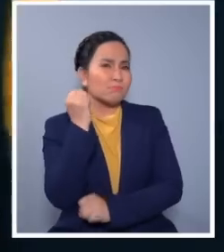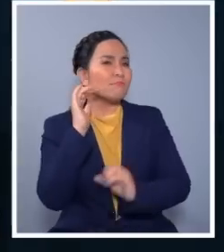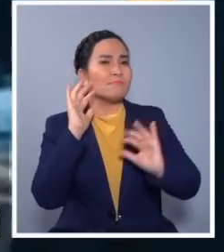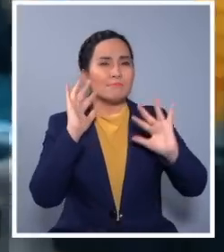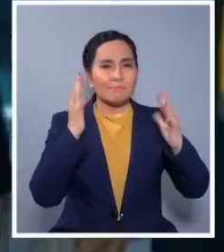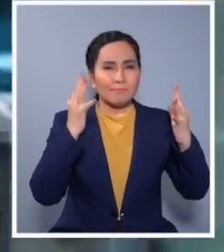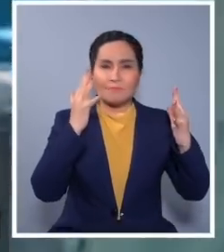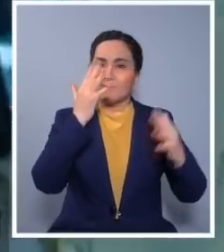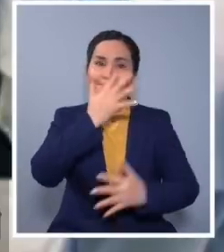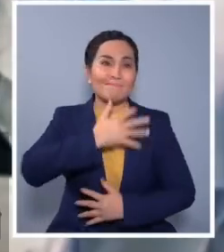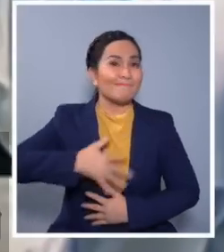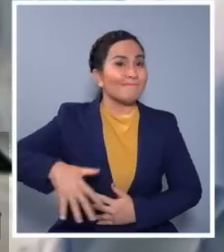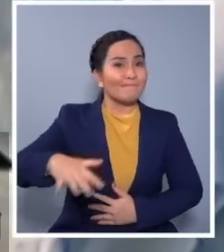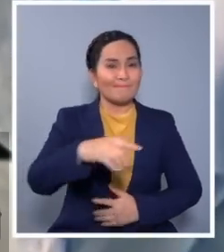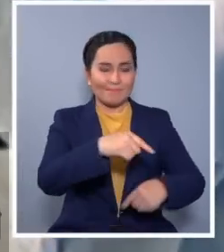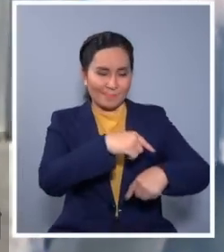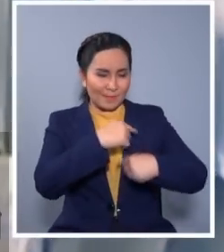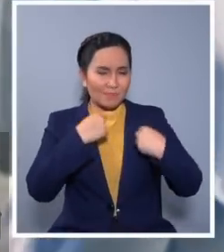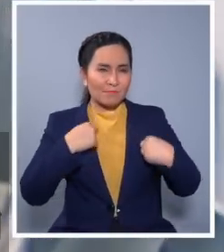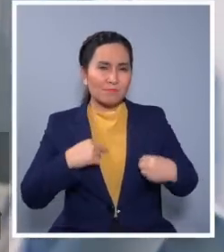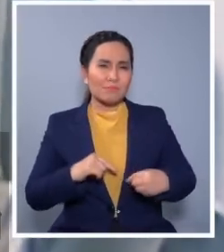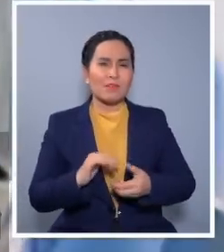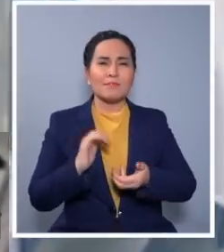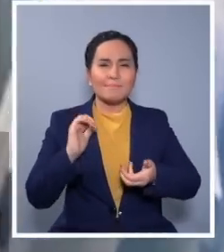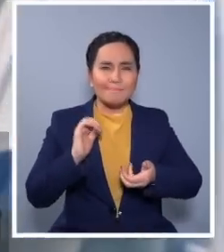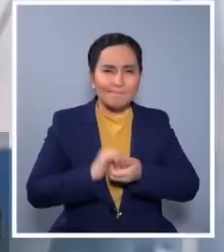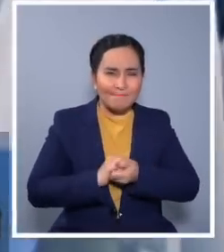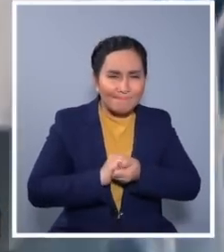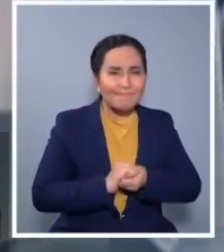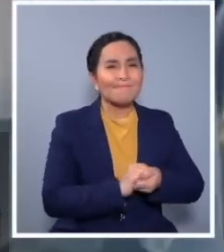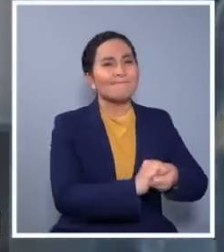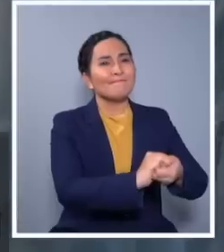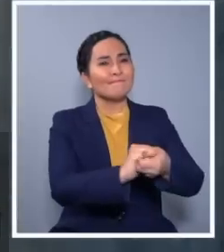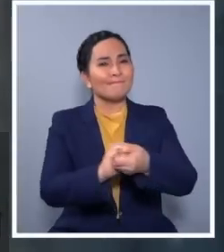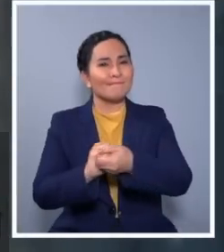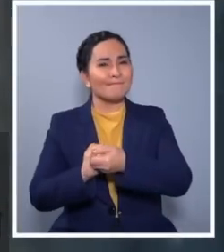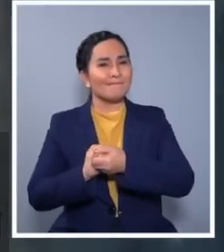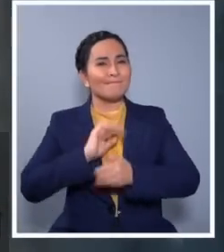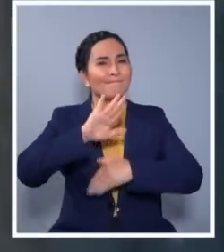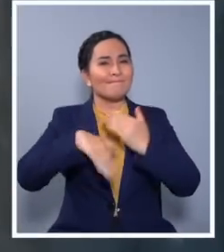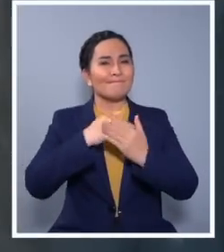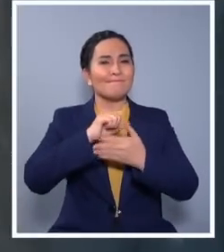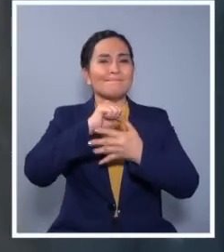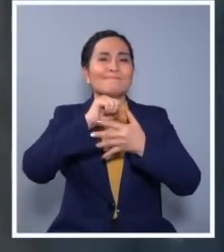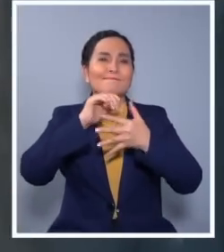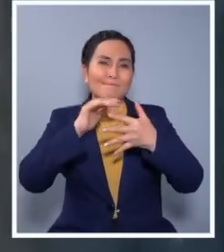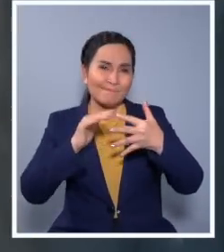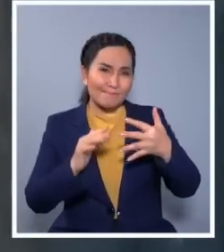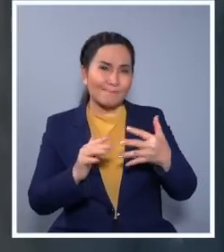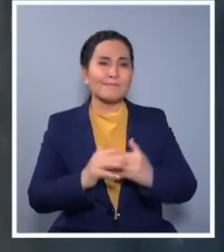ไว้รวมใจคนไทยเราพี่น้อง